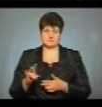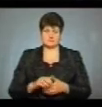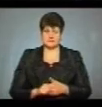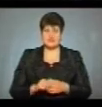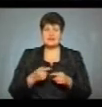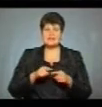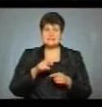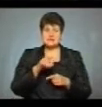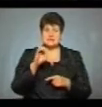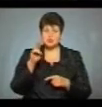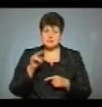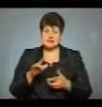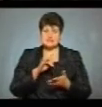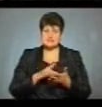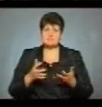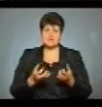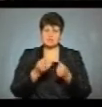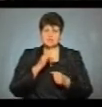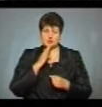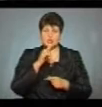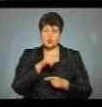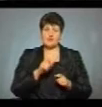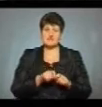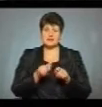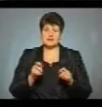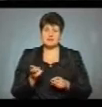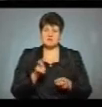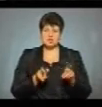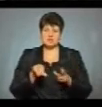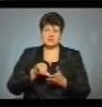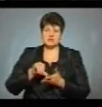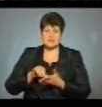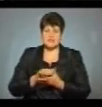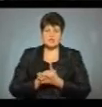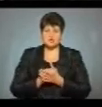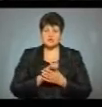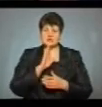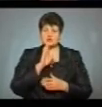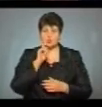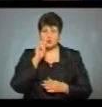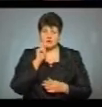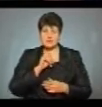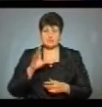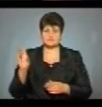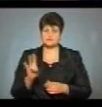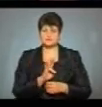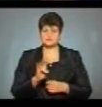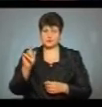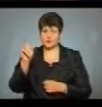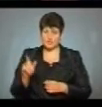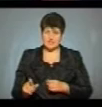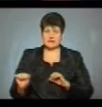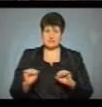Це соціальний центр підтримки жінок. На його відкриття прийшли членкині Асоціації жінок України, духівники і керівництво